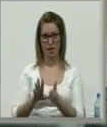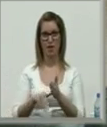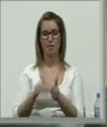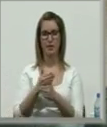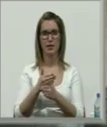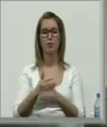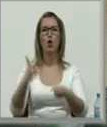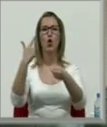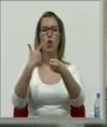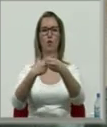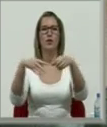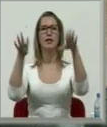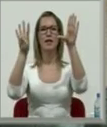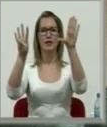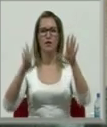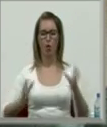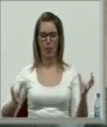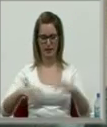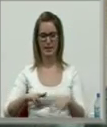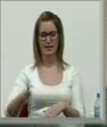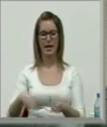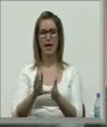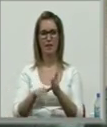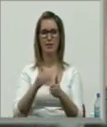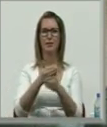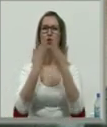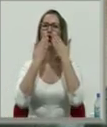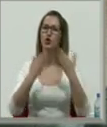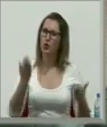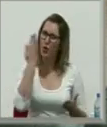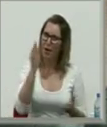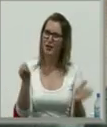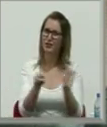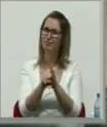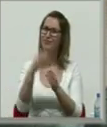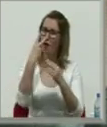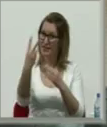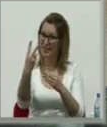29 sesji Rady Miasta Piły. Dziękuję bardzo. Do zobaczenia.